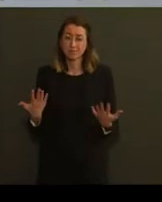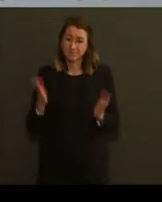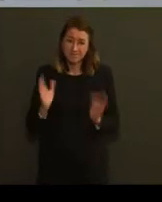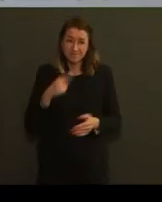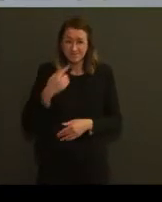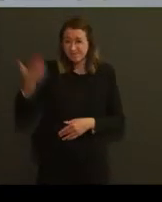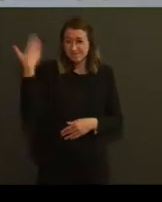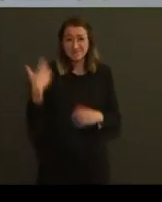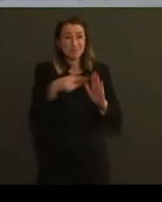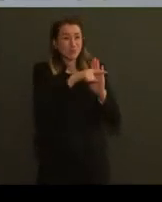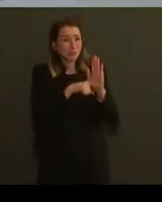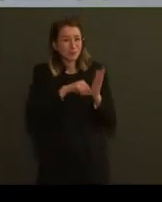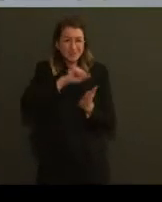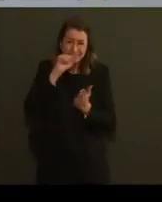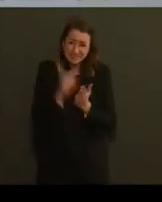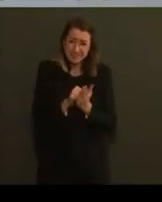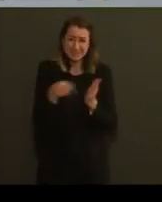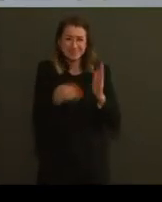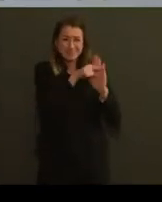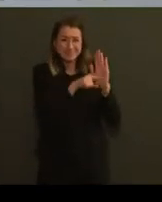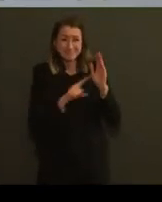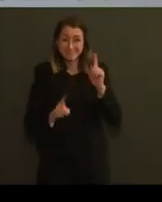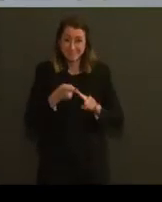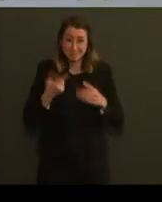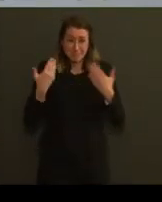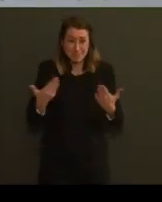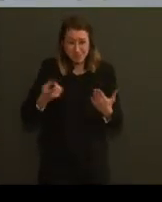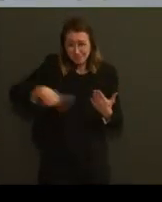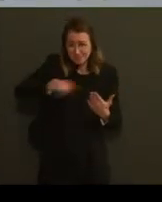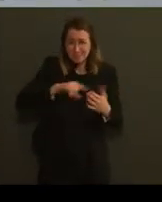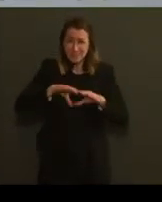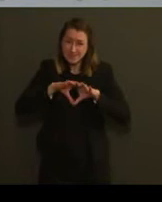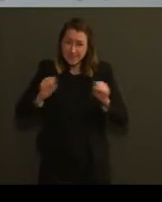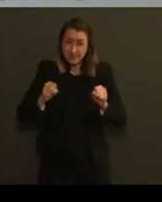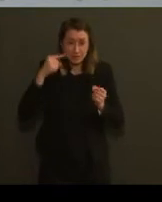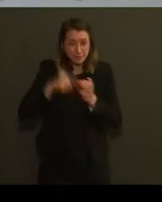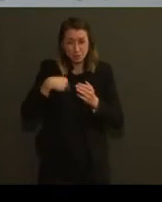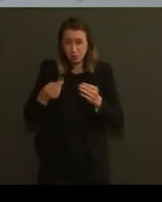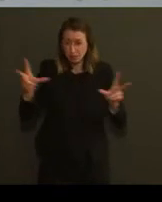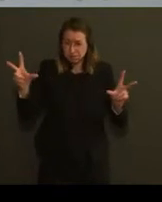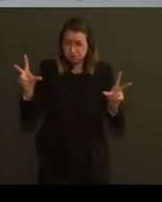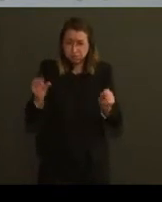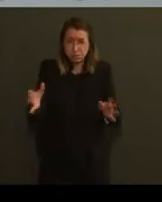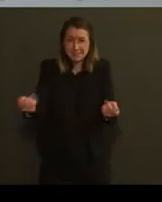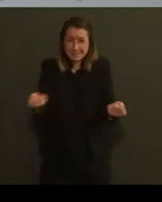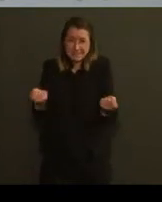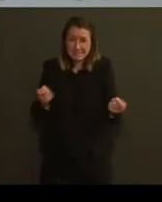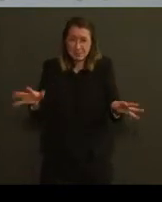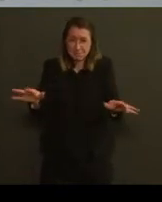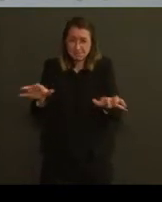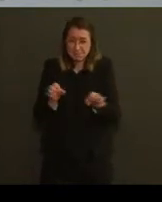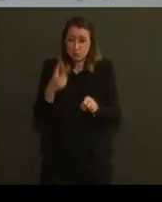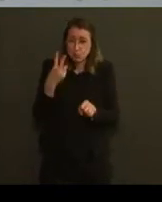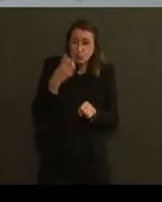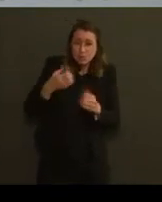seront d'application à partir d'aujourd'hui pour inverser la tendance dans les 2 à 3 prochaines semaines.